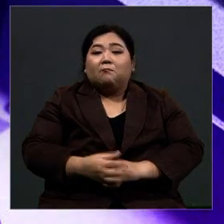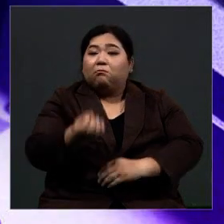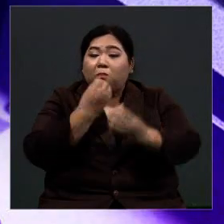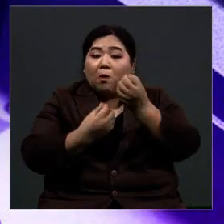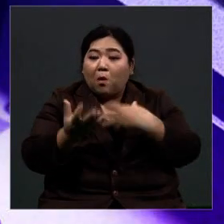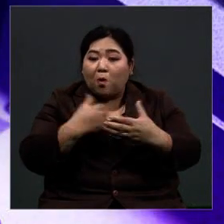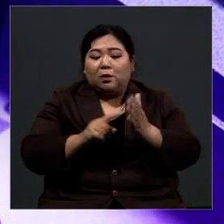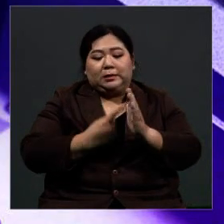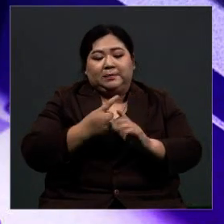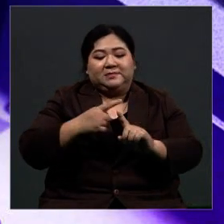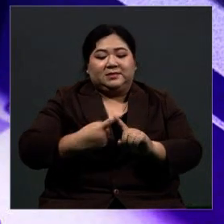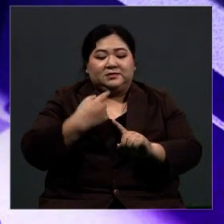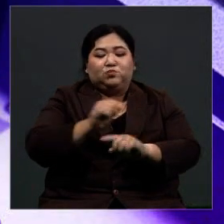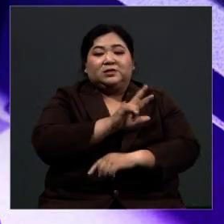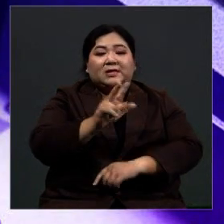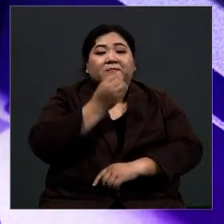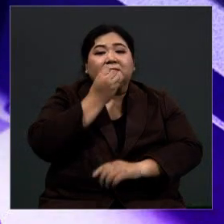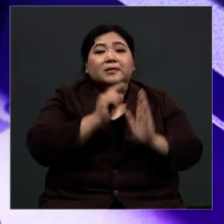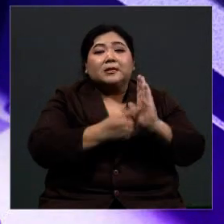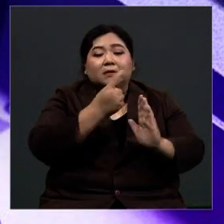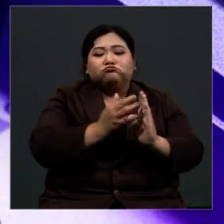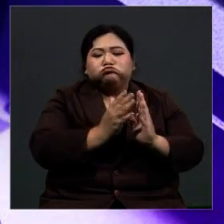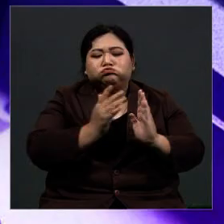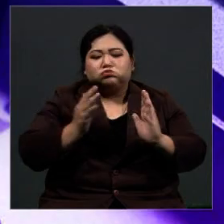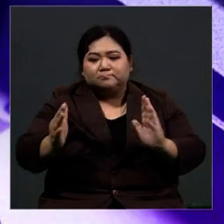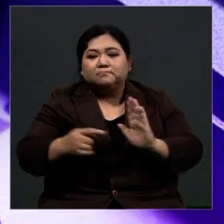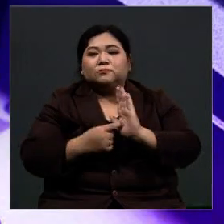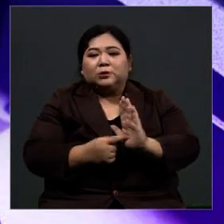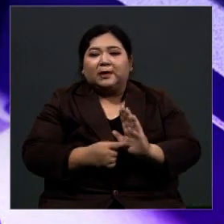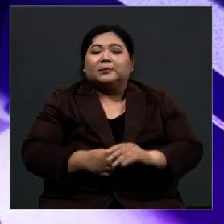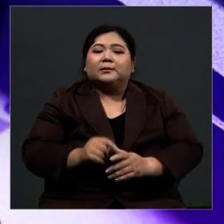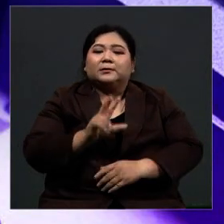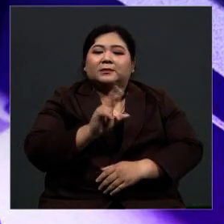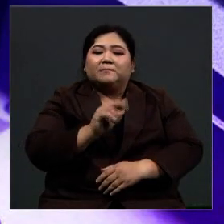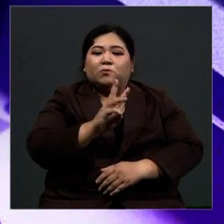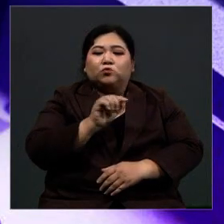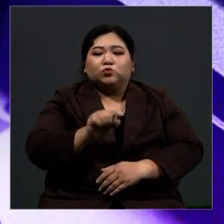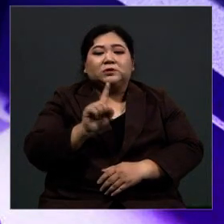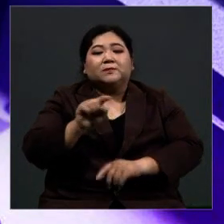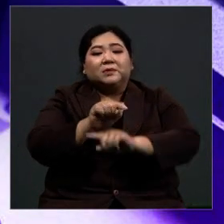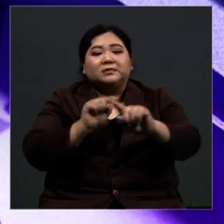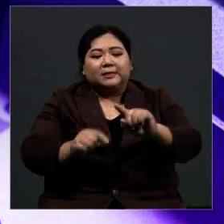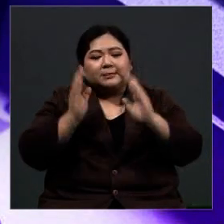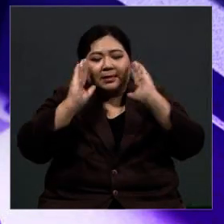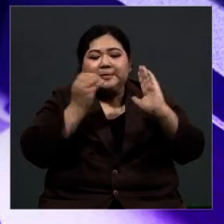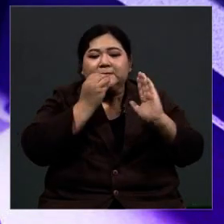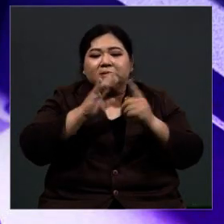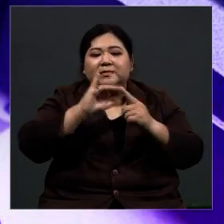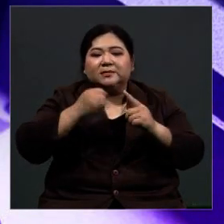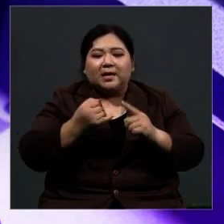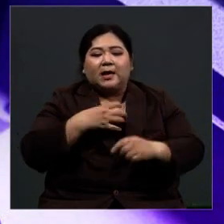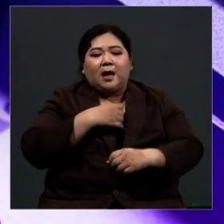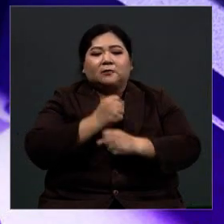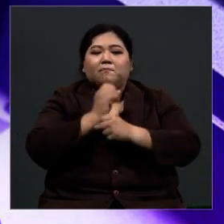เจตั้งแต่วันที่ 3ตุลาคมโดยกลุ่มตัวอย่าง 36.1 perตั้งใจจะกินเจเพื่อทำบุญลดการกินเนื้อ